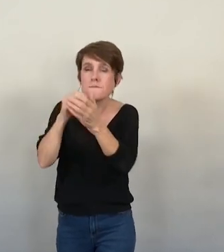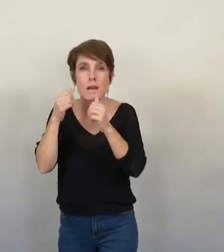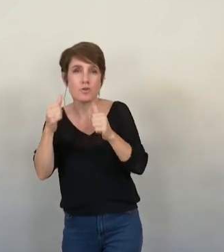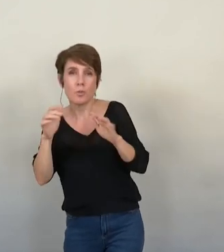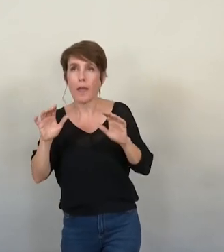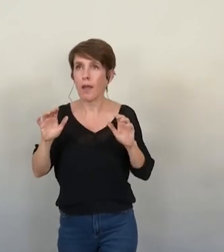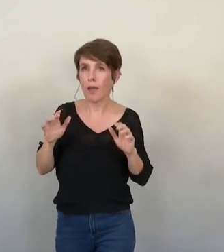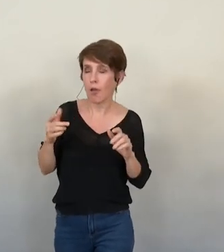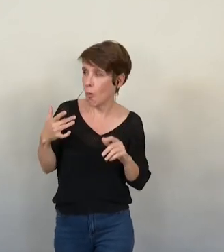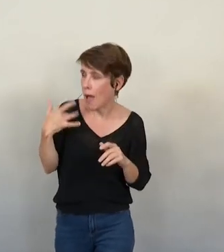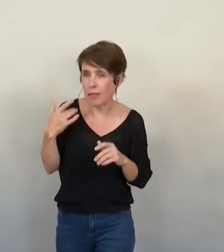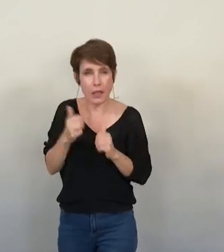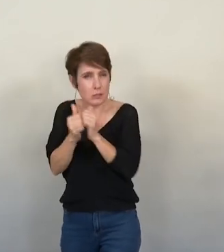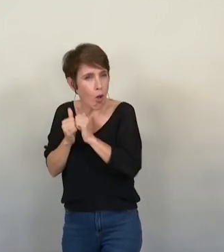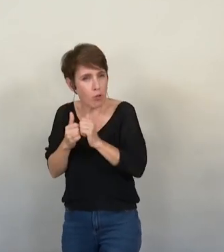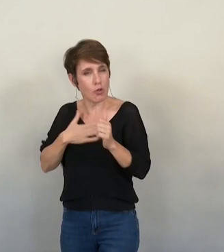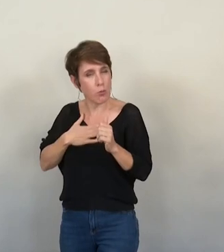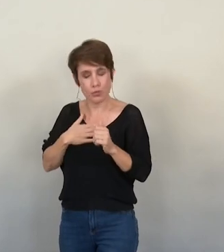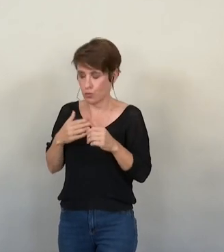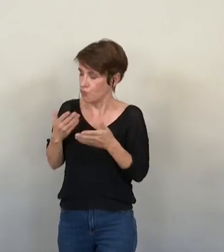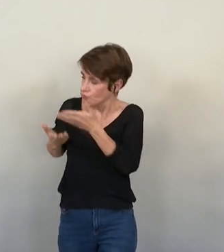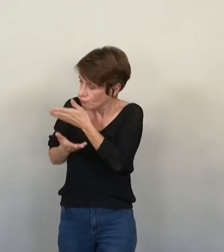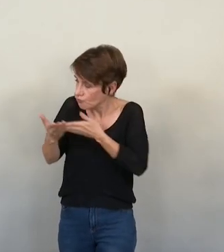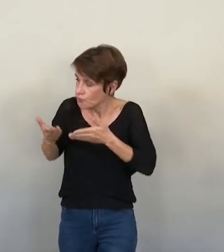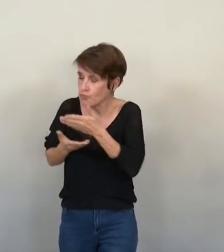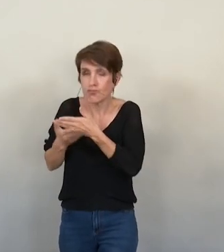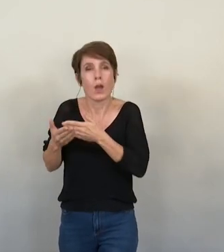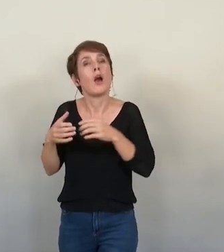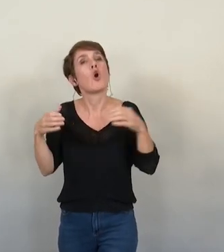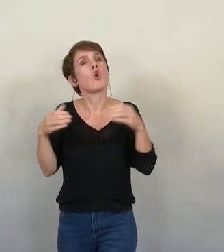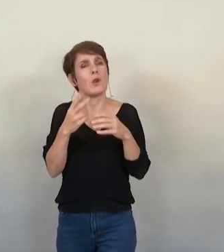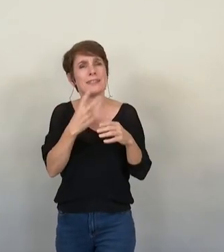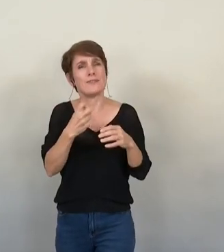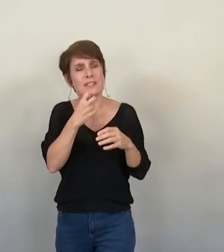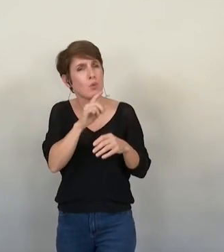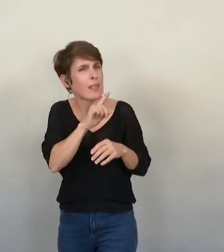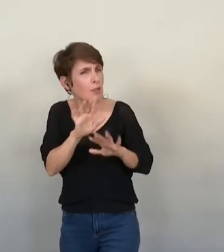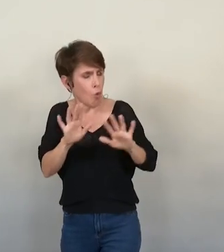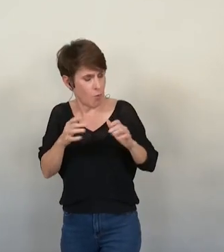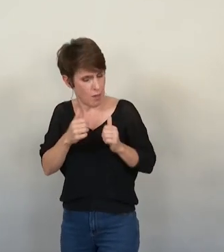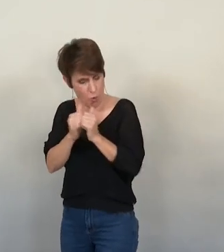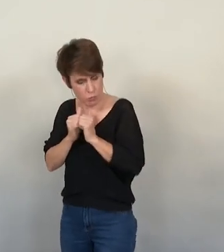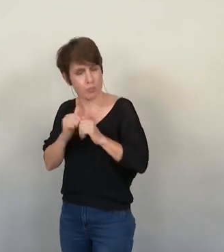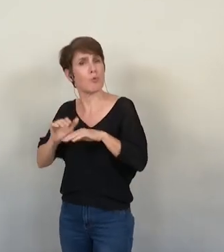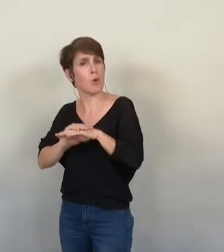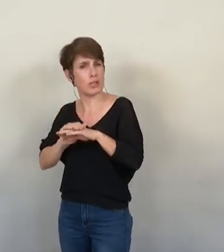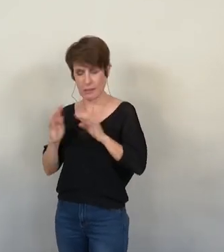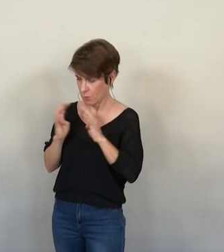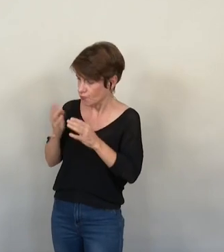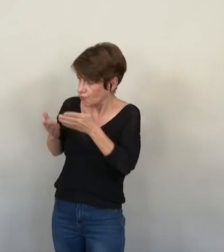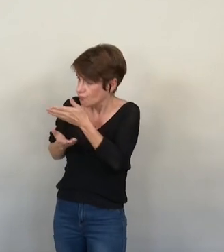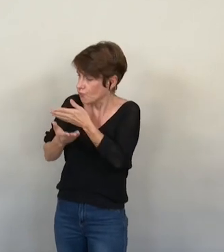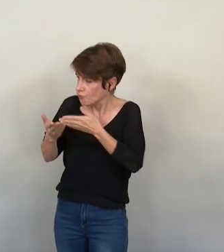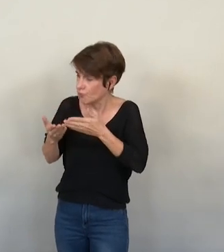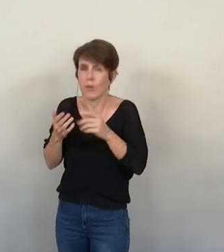travailler tranquillement de notre côté en politique pas pas au sein d'un collectif citoyen on se substitue pas au collectif citoyen et et et et aux